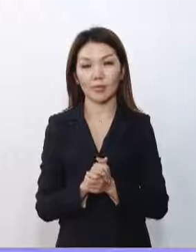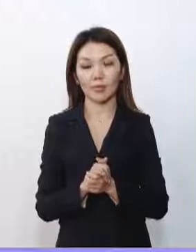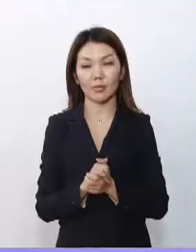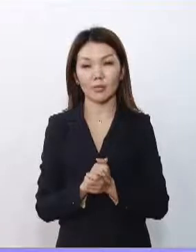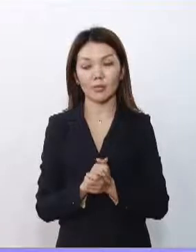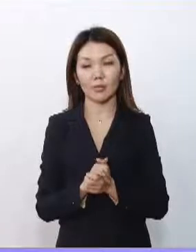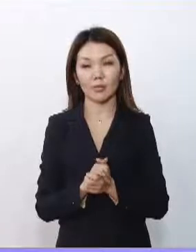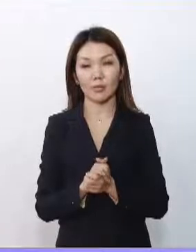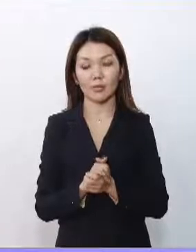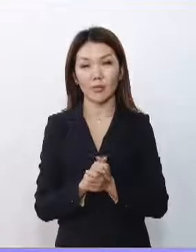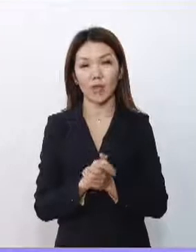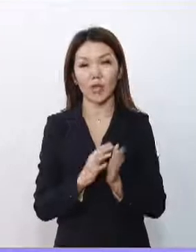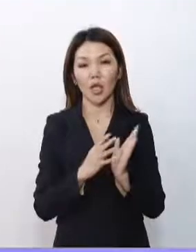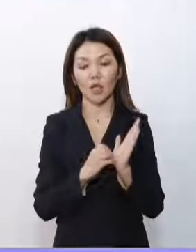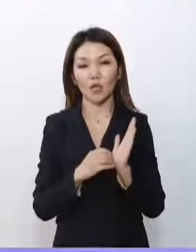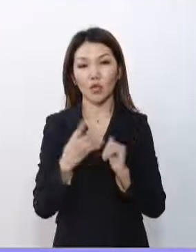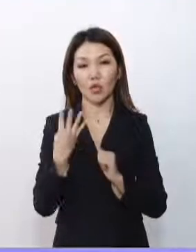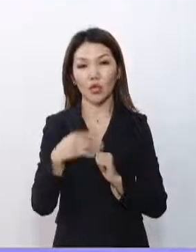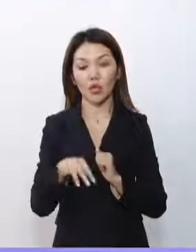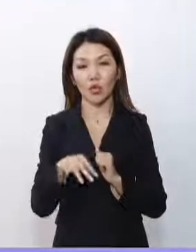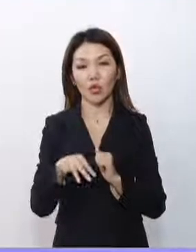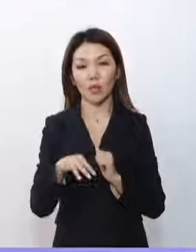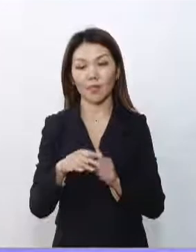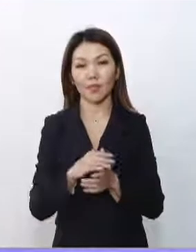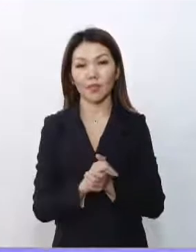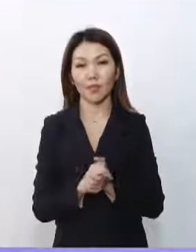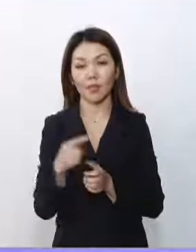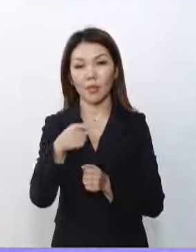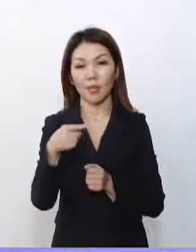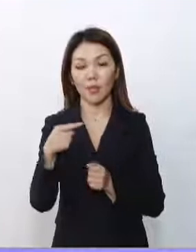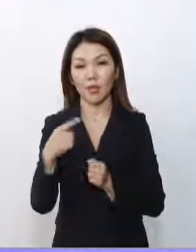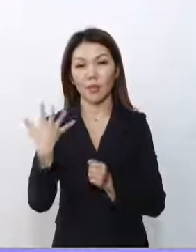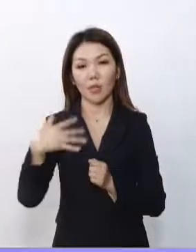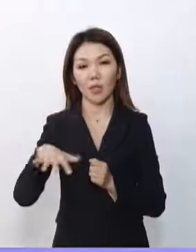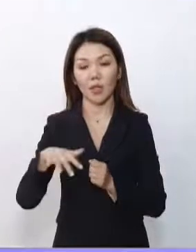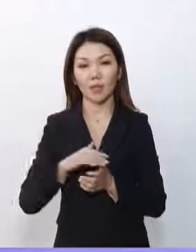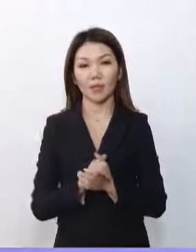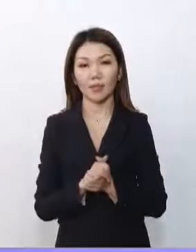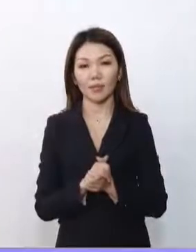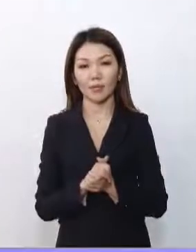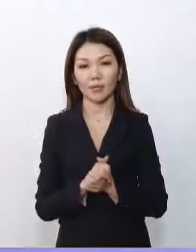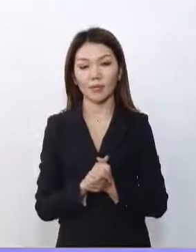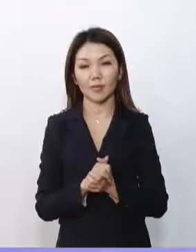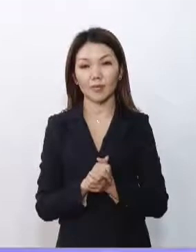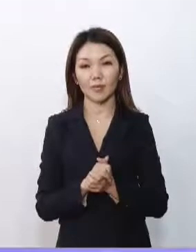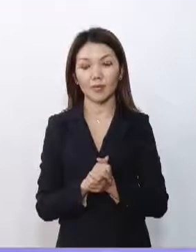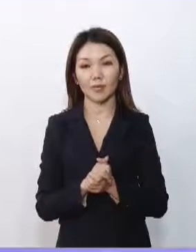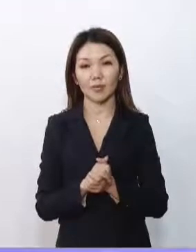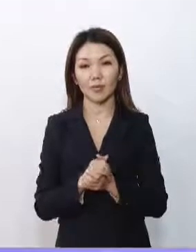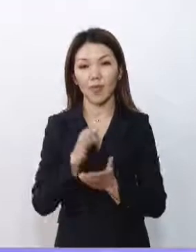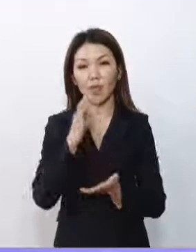уменьшаемое 940 вычитаемое 50 чему равна